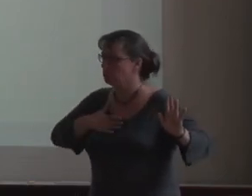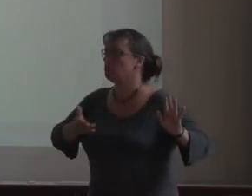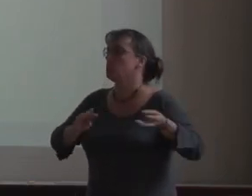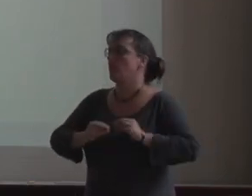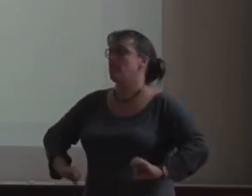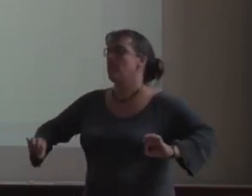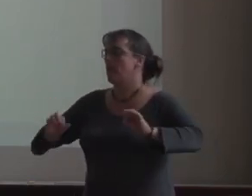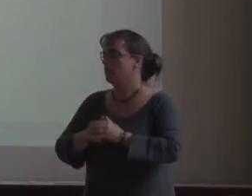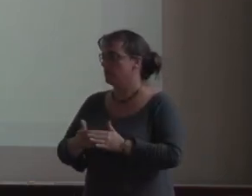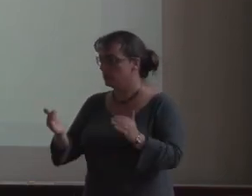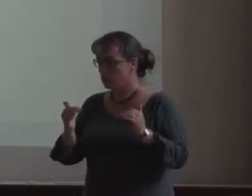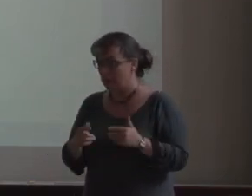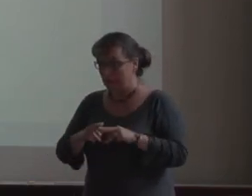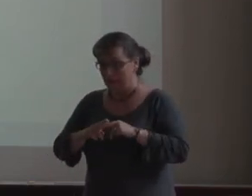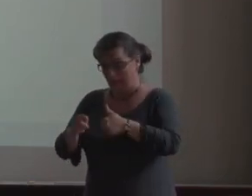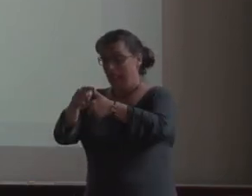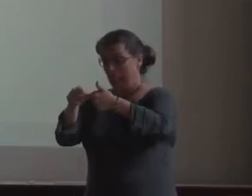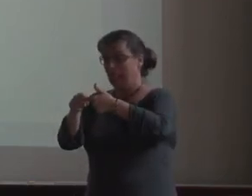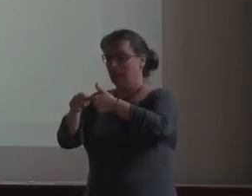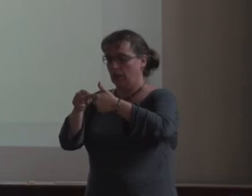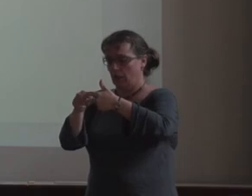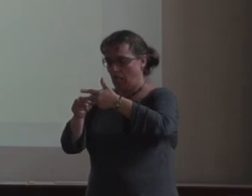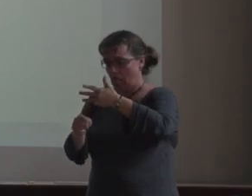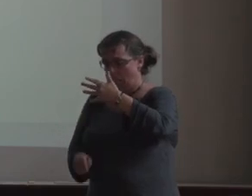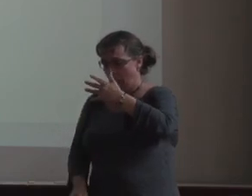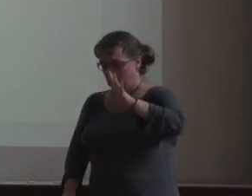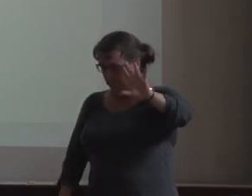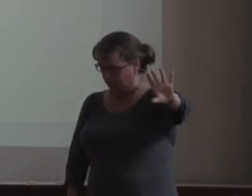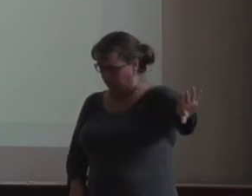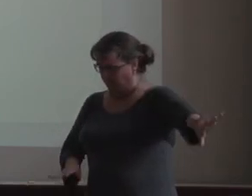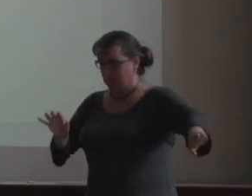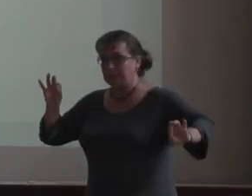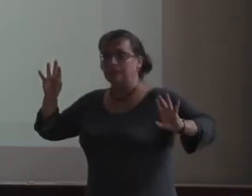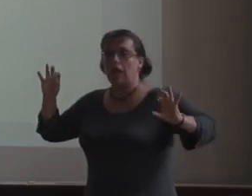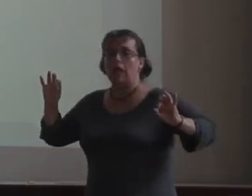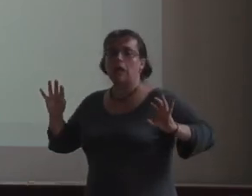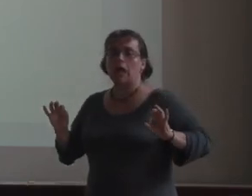seul. Par contre, pour tous les autres, il n'y a absolument que dalle.